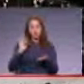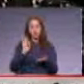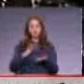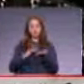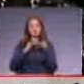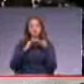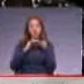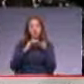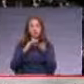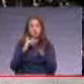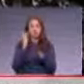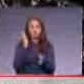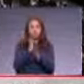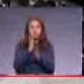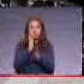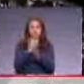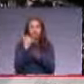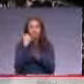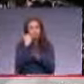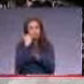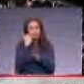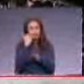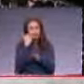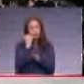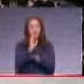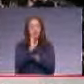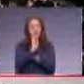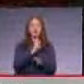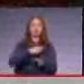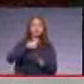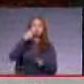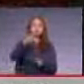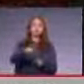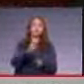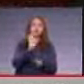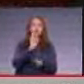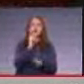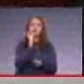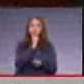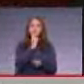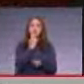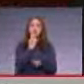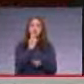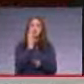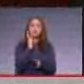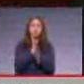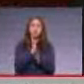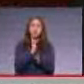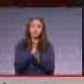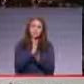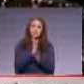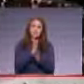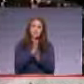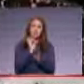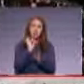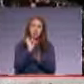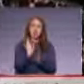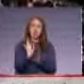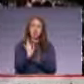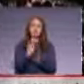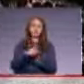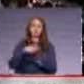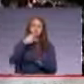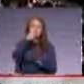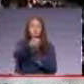في الموضوع دون. لأن أي ممثل أو أي ممثلة بتطلع فبيقول الممثل المصري،